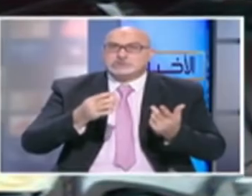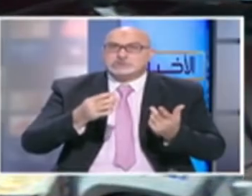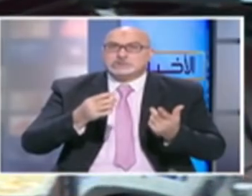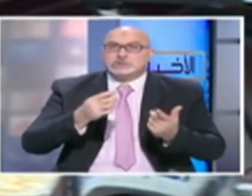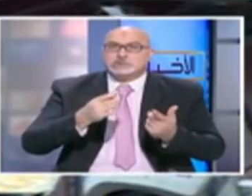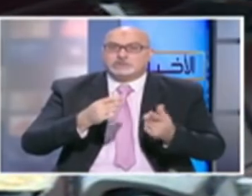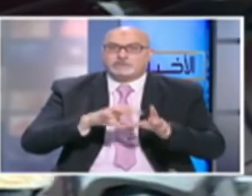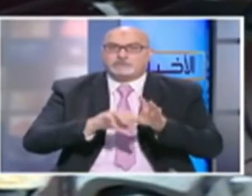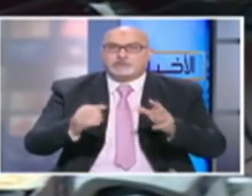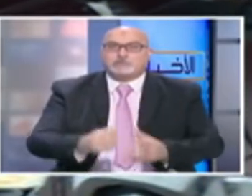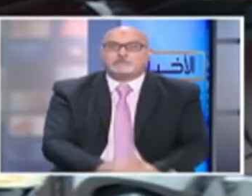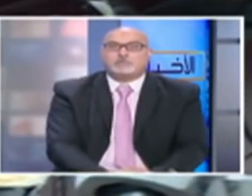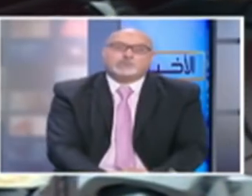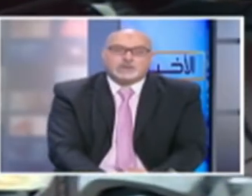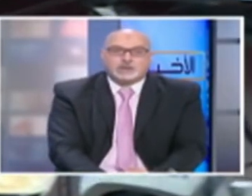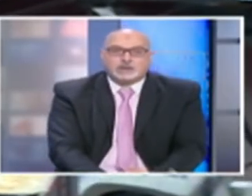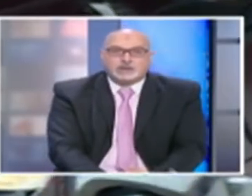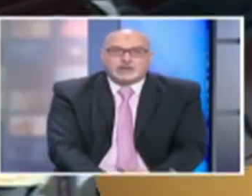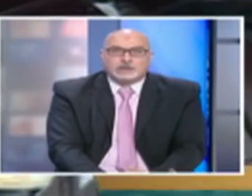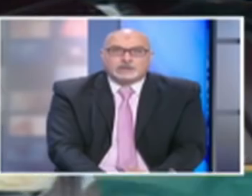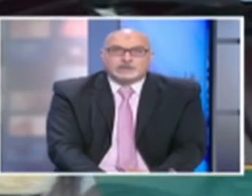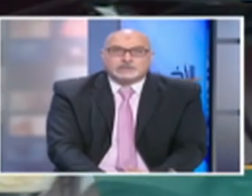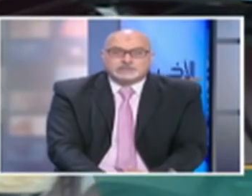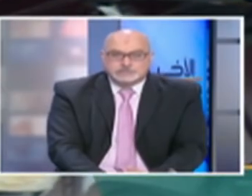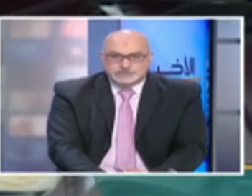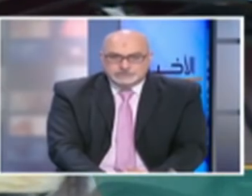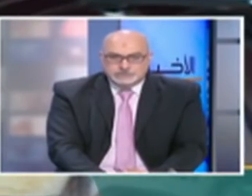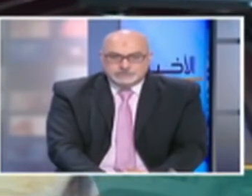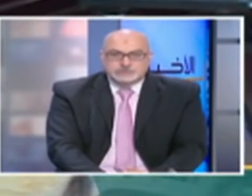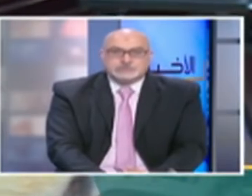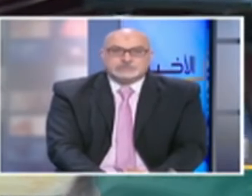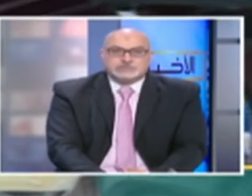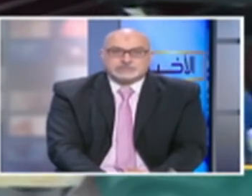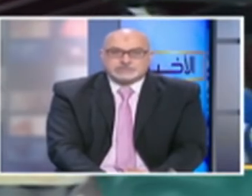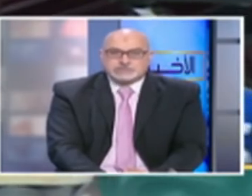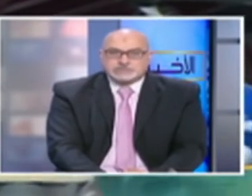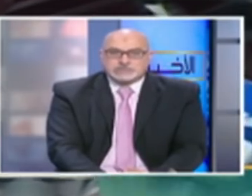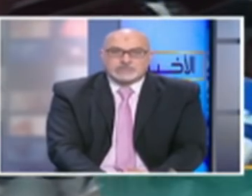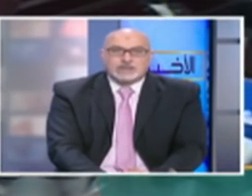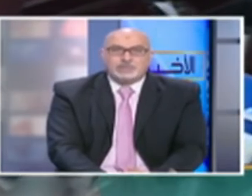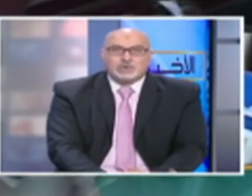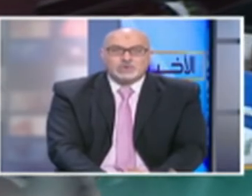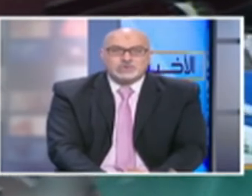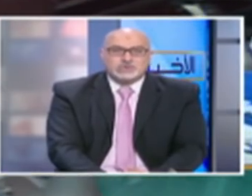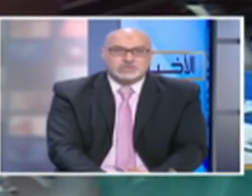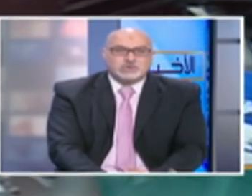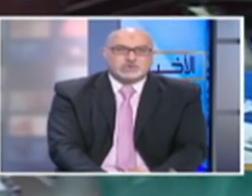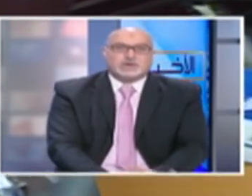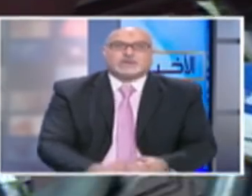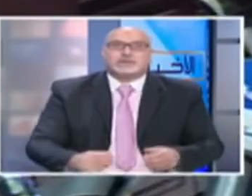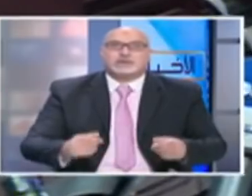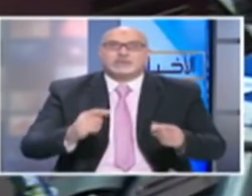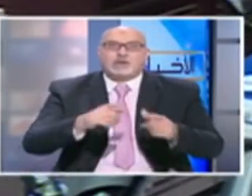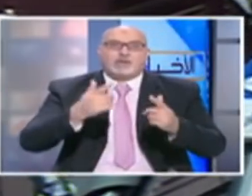آلية تتيح للمواطن التسجيل للاستفادة من خدمة طلب واستخراج النسخة